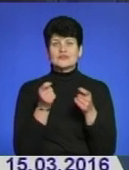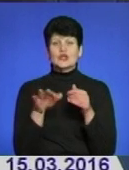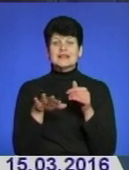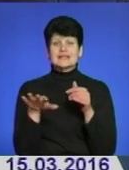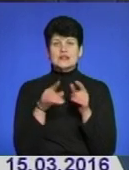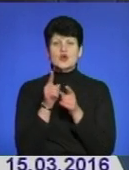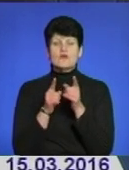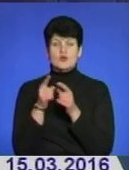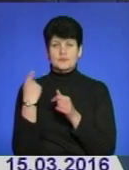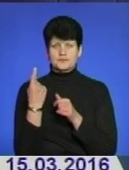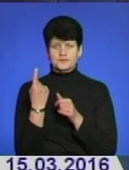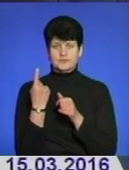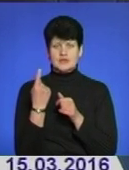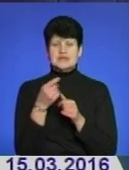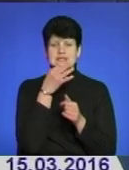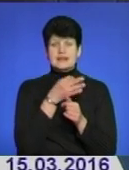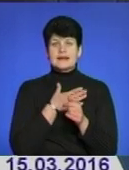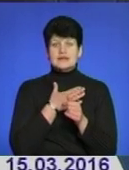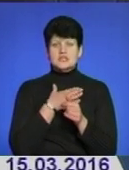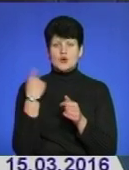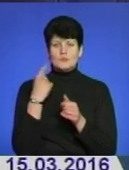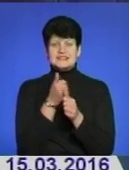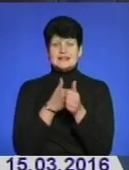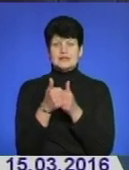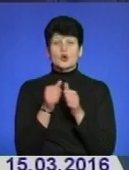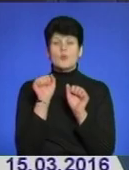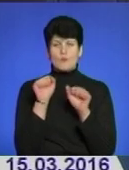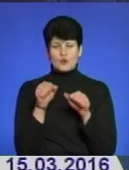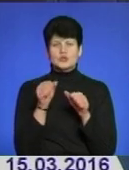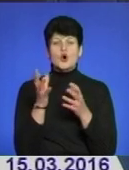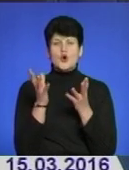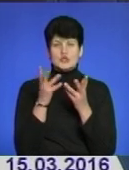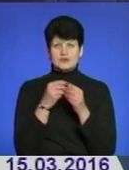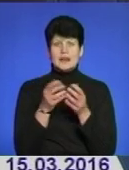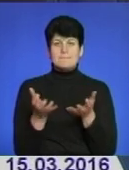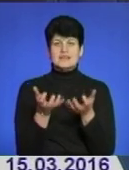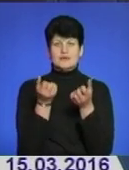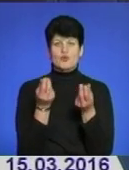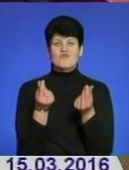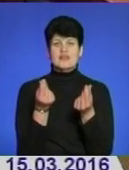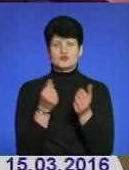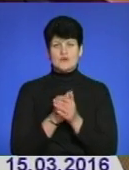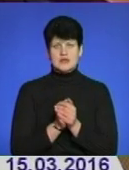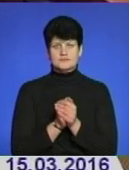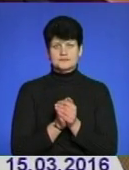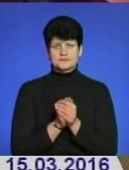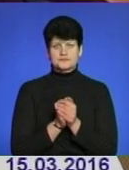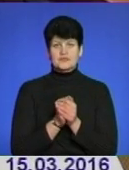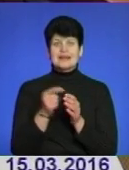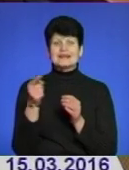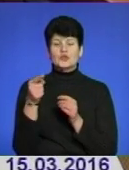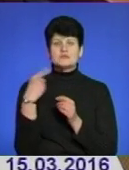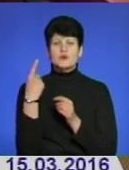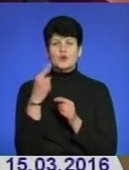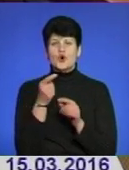краї. Зазначили, наша область серед лідерів, тож може розраховувати на підтримку у фінансуванні. Тернопільська